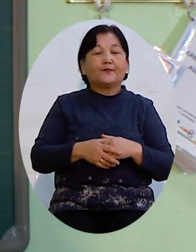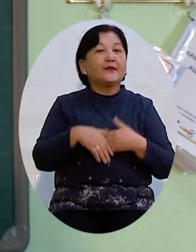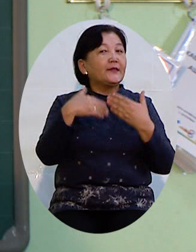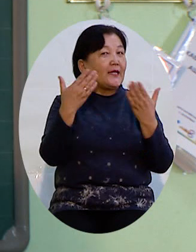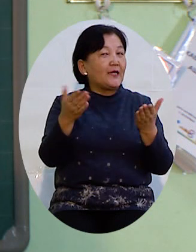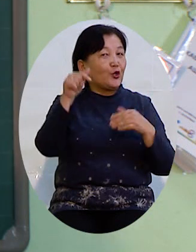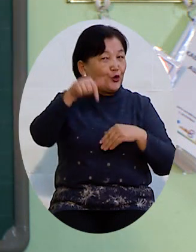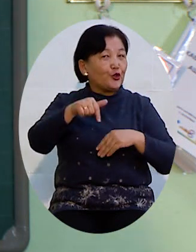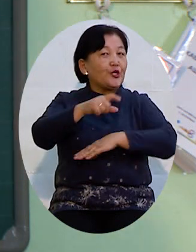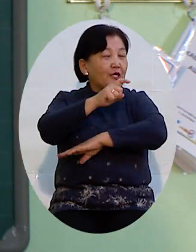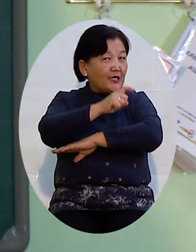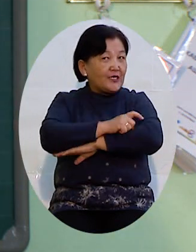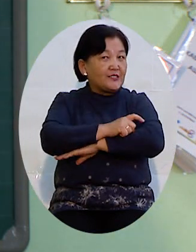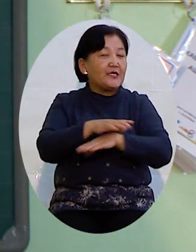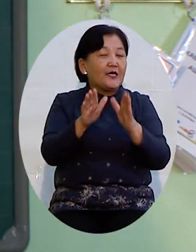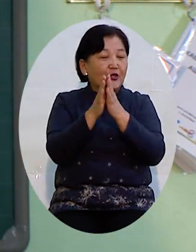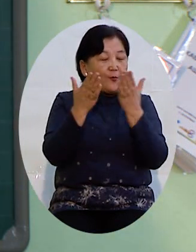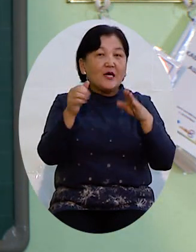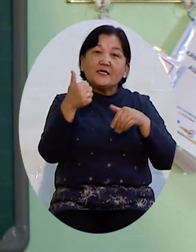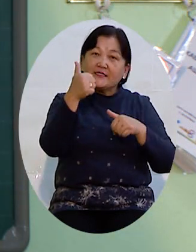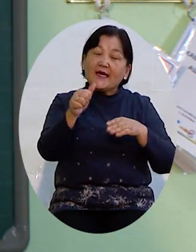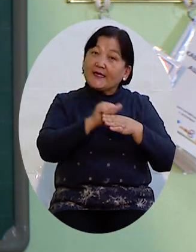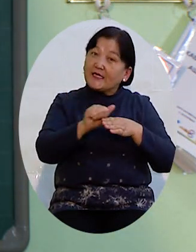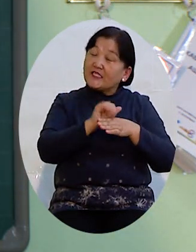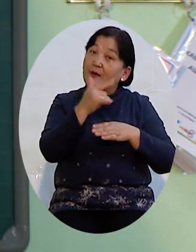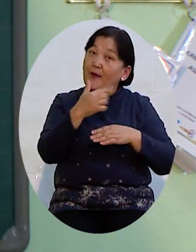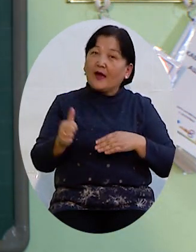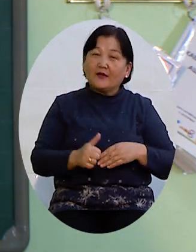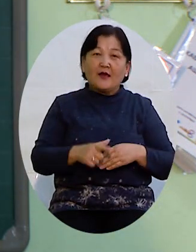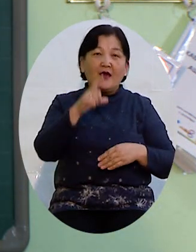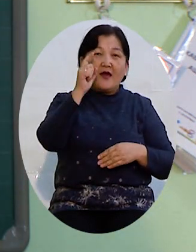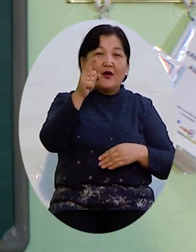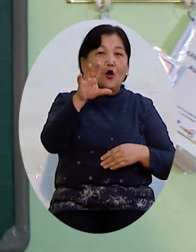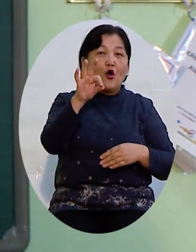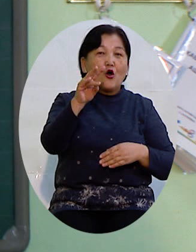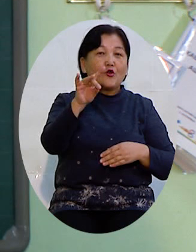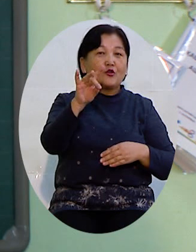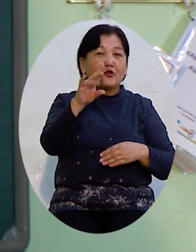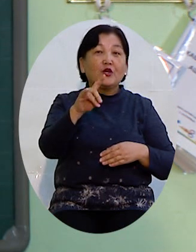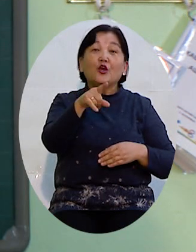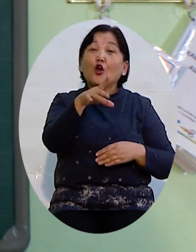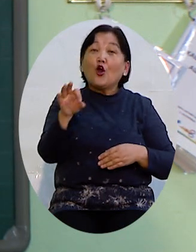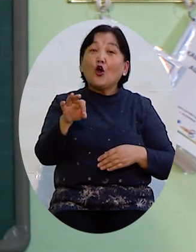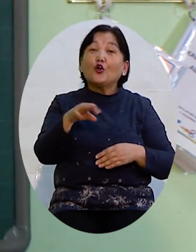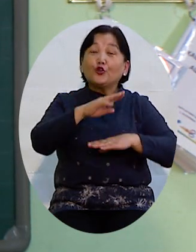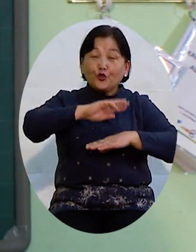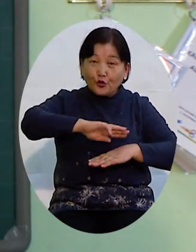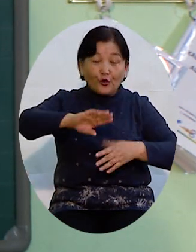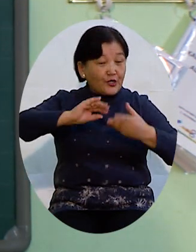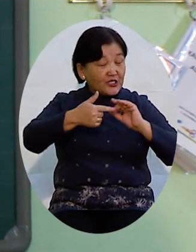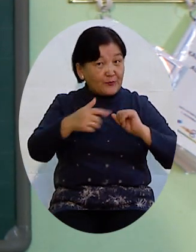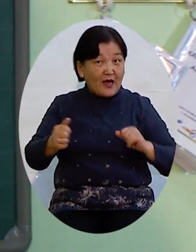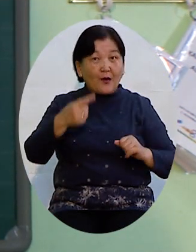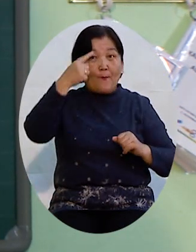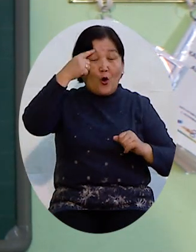За үүнээс гадна бас та нар өнөөдөр хичээл номоо сайн хийж байгаа нь их орныхоо төлөө